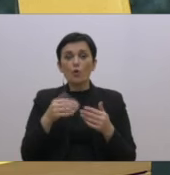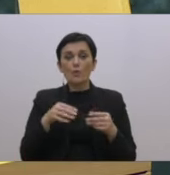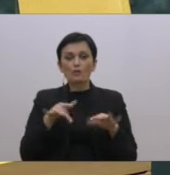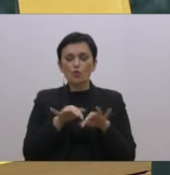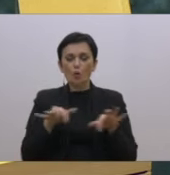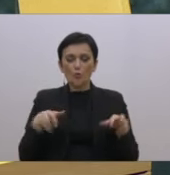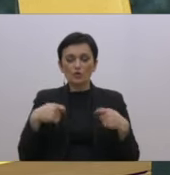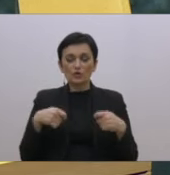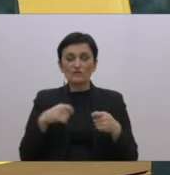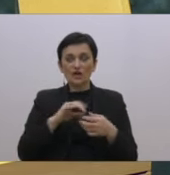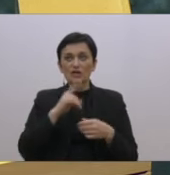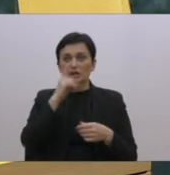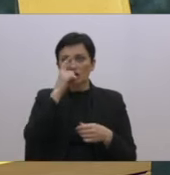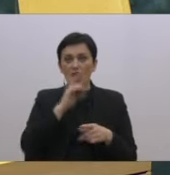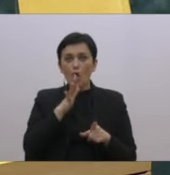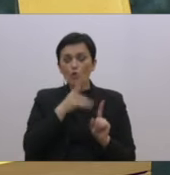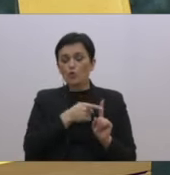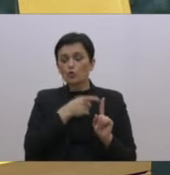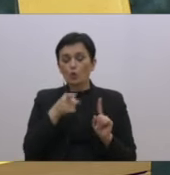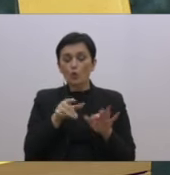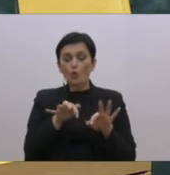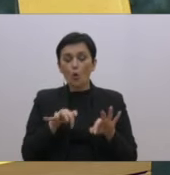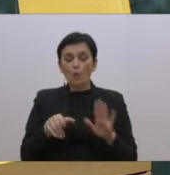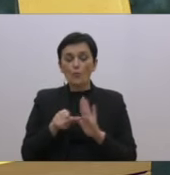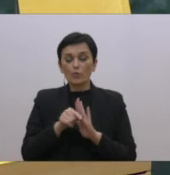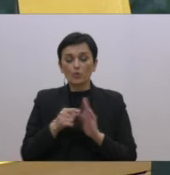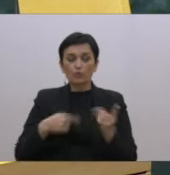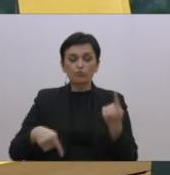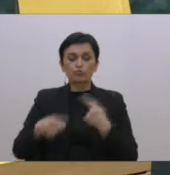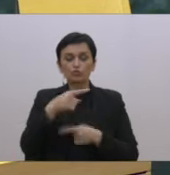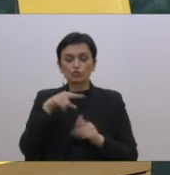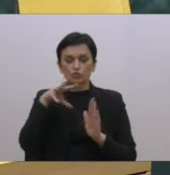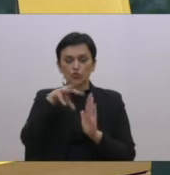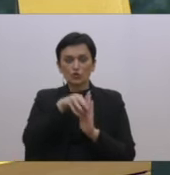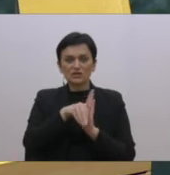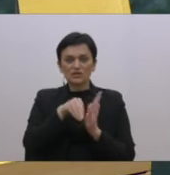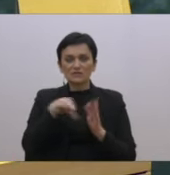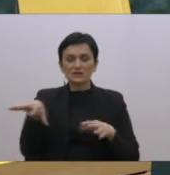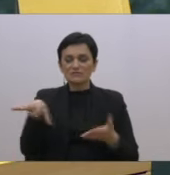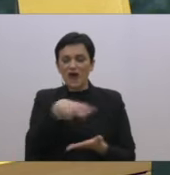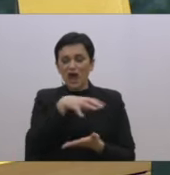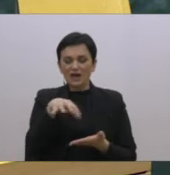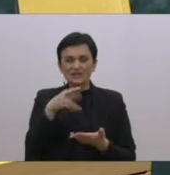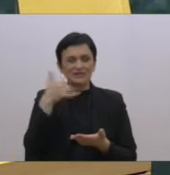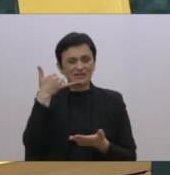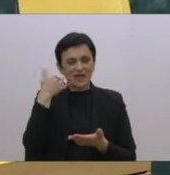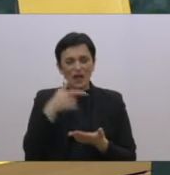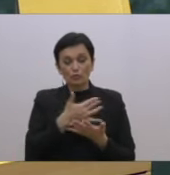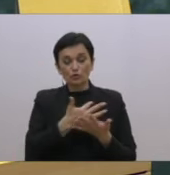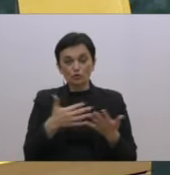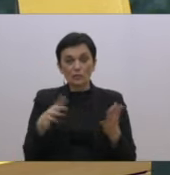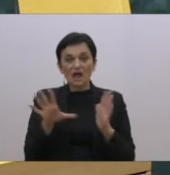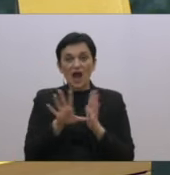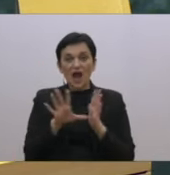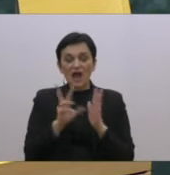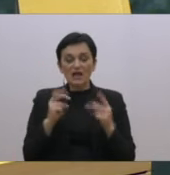ვაჭრობა. გარკვეული დროის შემდეგ კომპიუტერებთან ერთად ბრუნვაში ჩართეს ასლგადამღები აპარატები და ტელეფონები. ამის შემდეგ